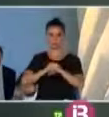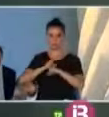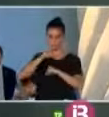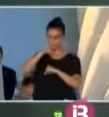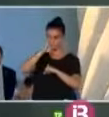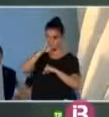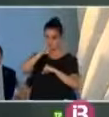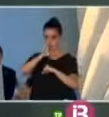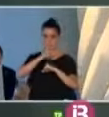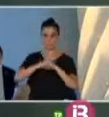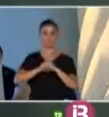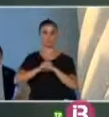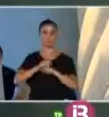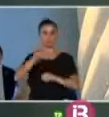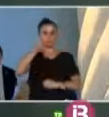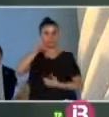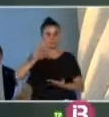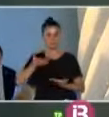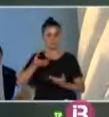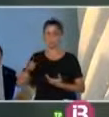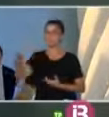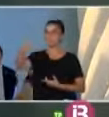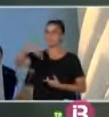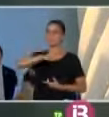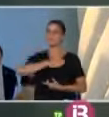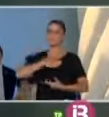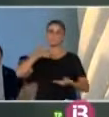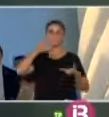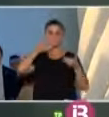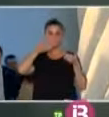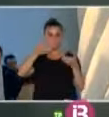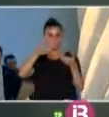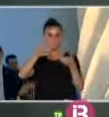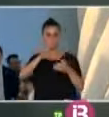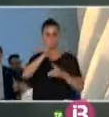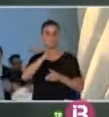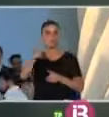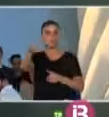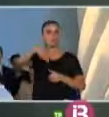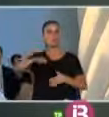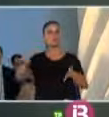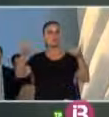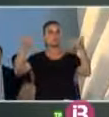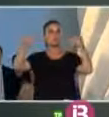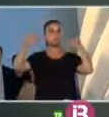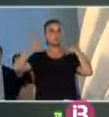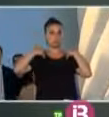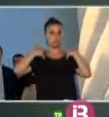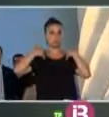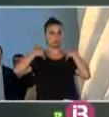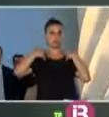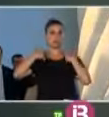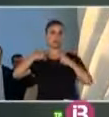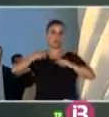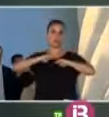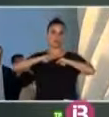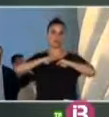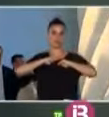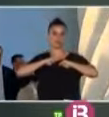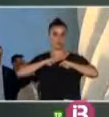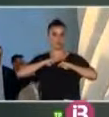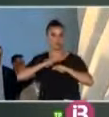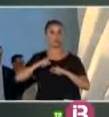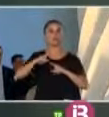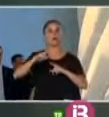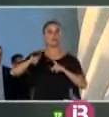uneix. A vosaltres, vos vull agrair una vegada més la responsabilitat depositada en les nostres institucions i en les